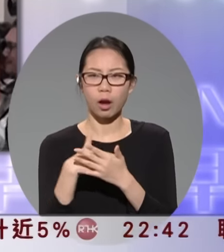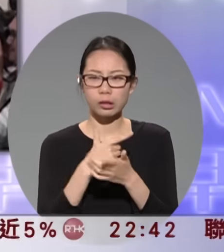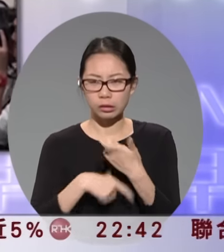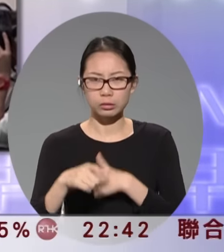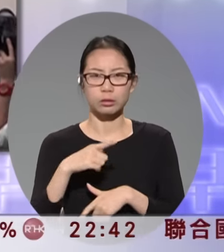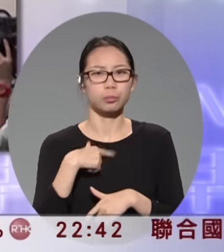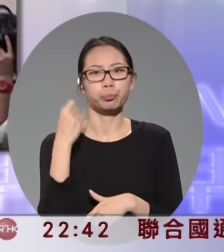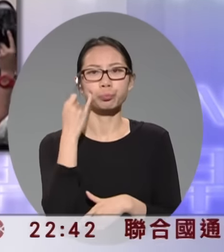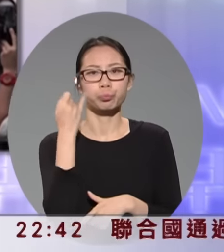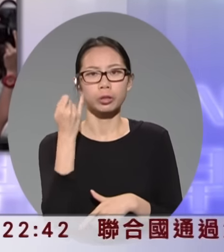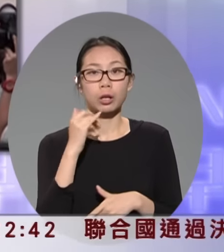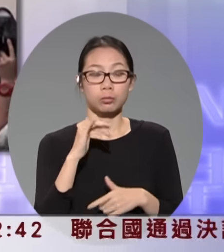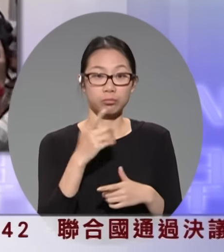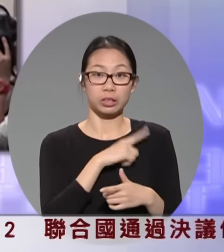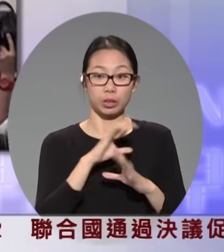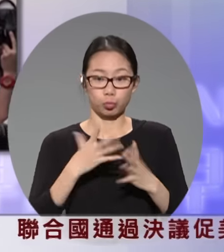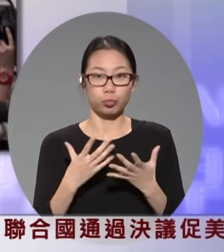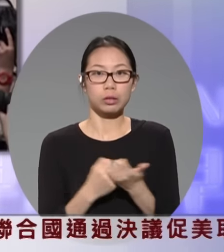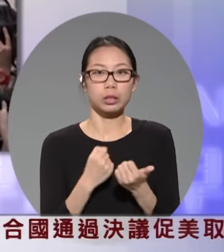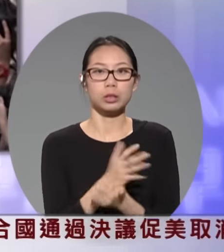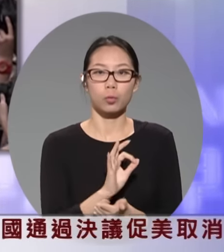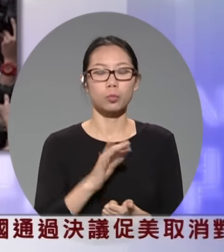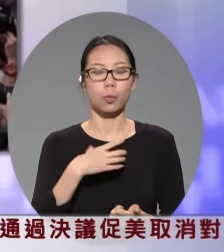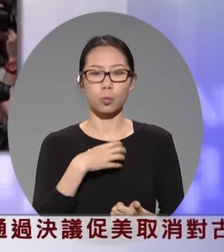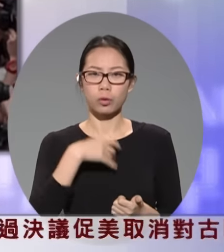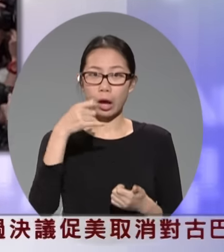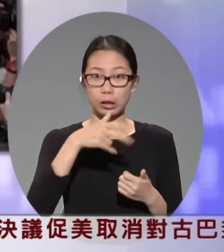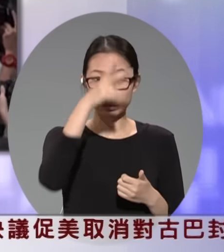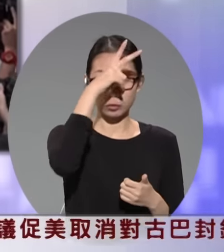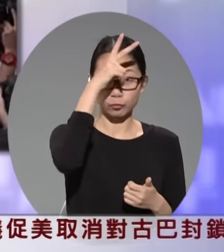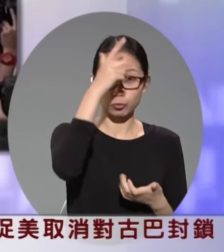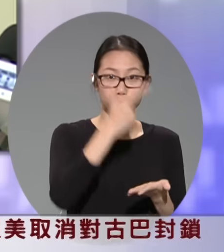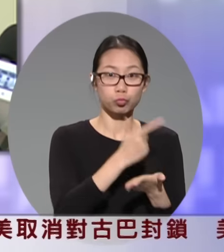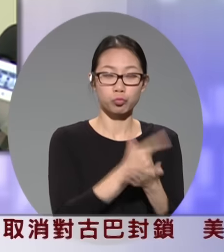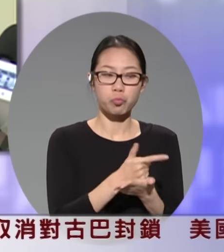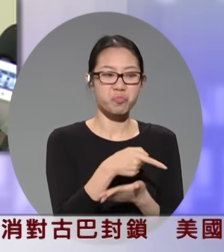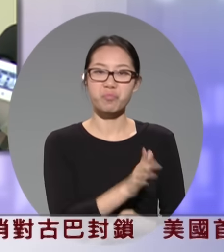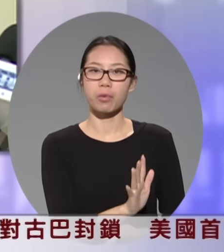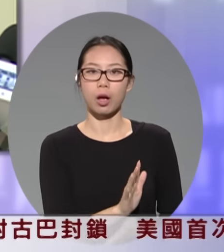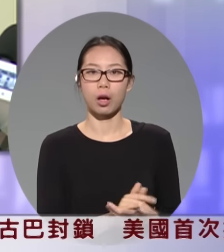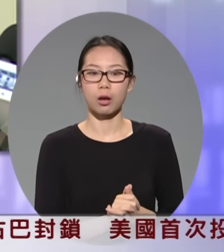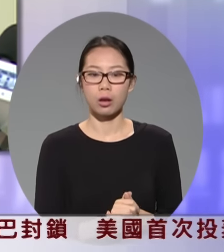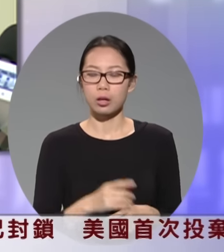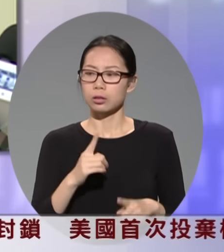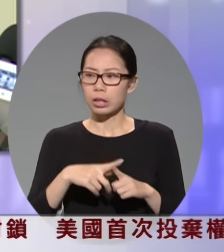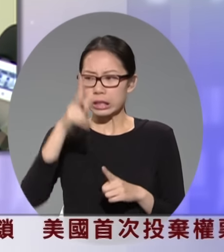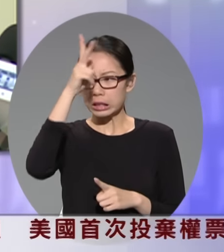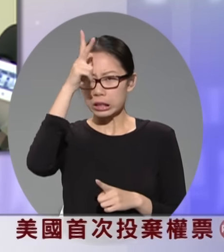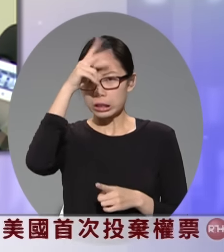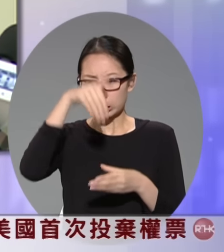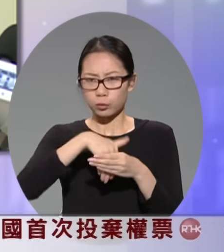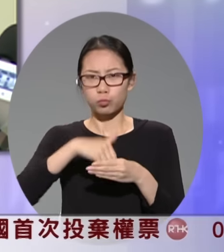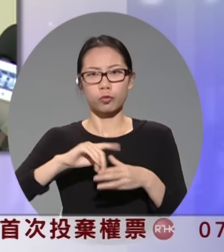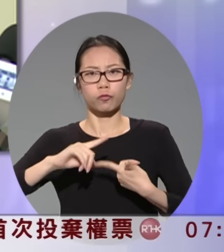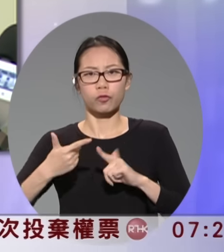未有班底，但認為下屆政府的最重要任務並不是這些。 政改你解決不了，就香港就